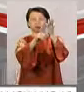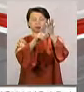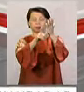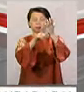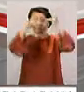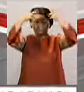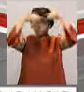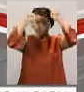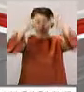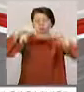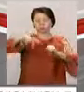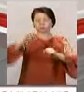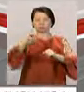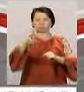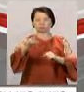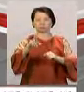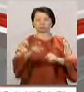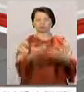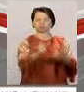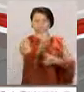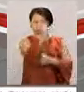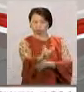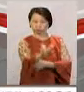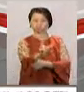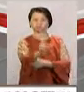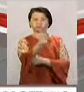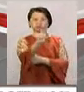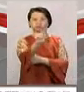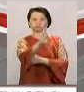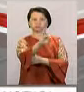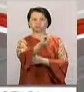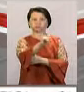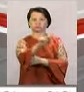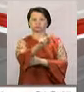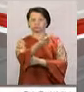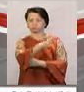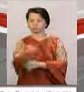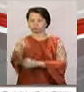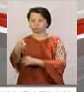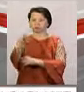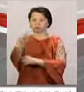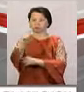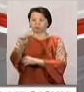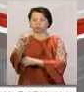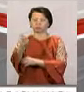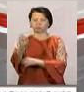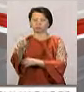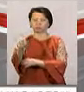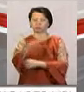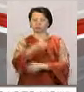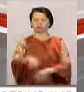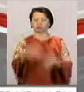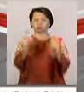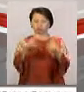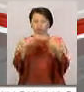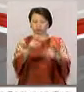Kempen calonnya Rafizi Ramli dilihat agresif berdepan Datuk Seri Azmin Ali yang mempertahan jawatan itu. 12 calon lain akan